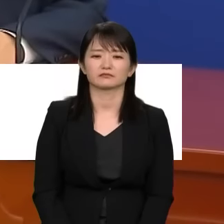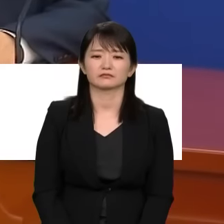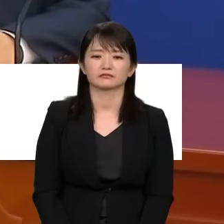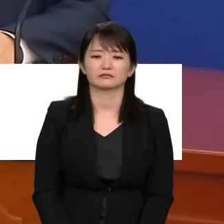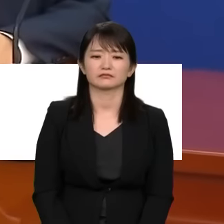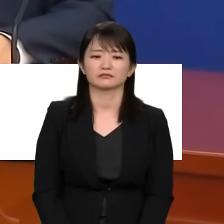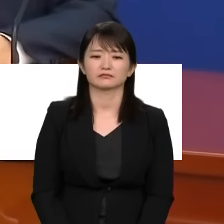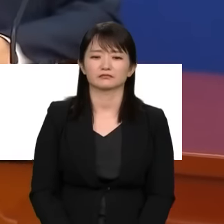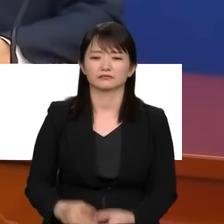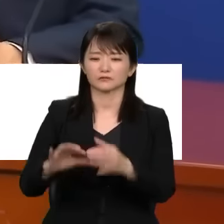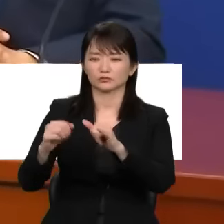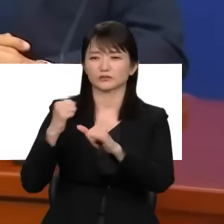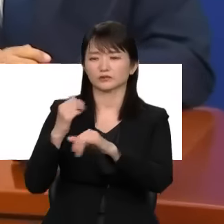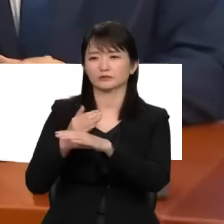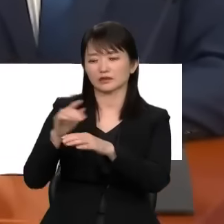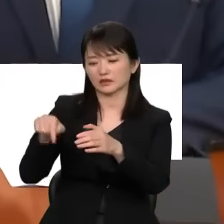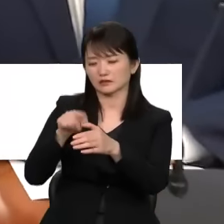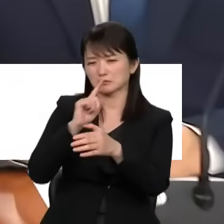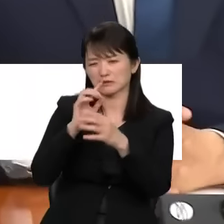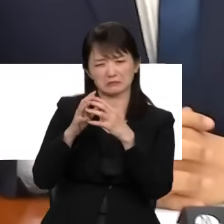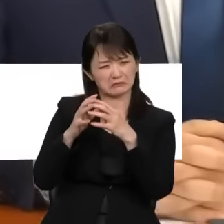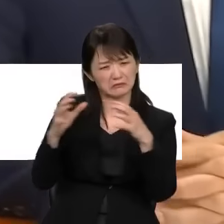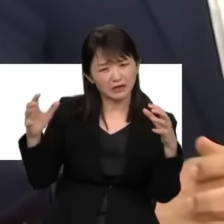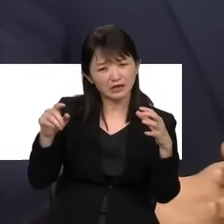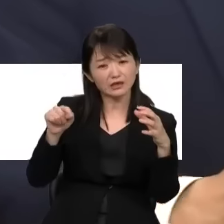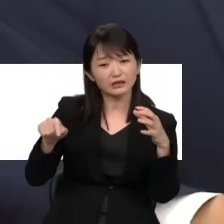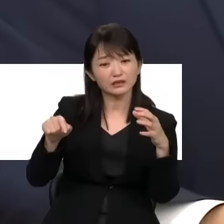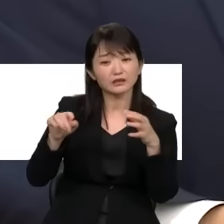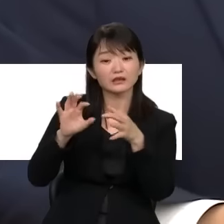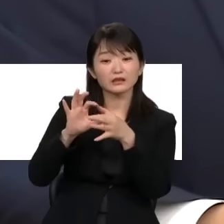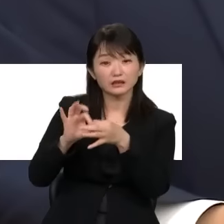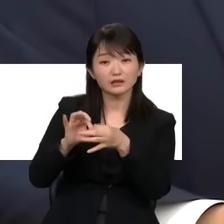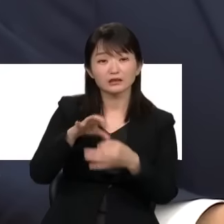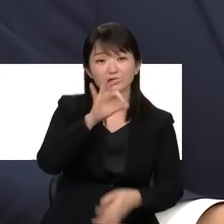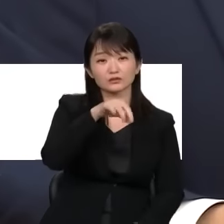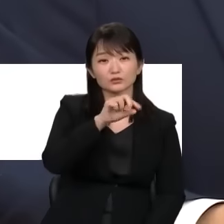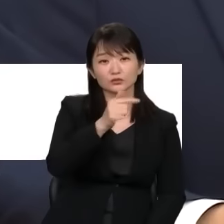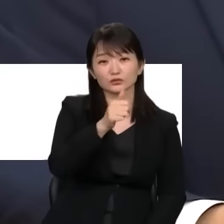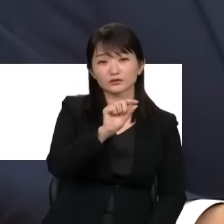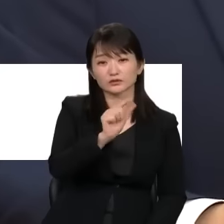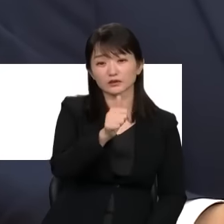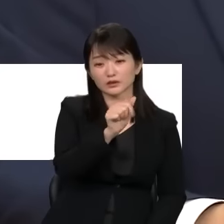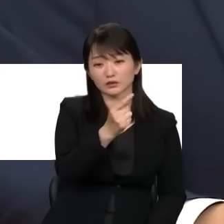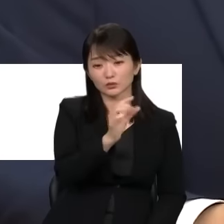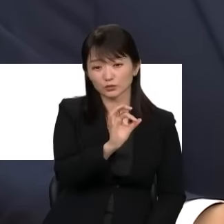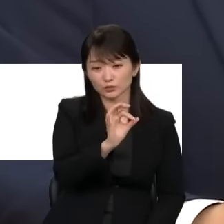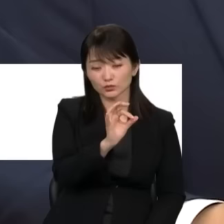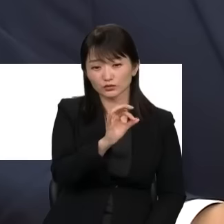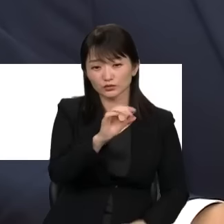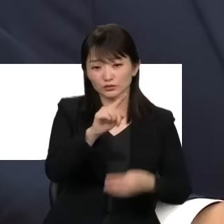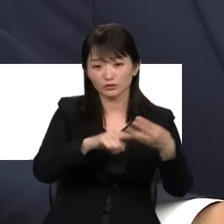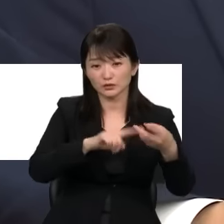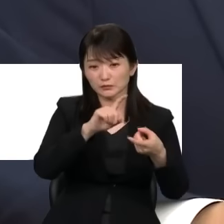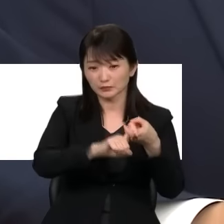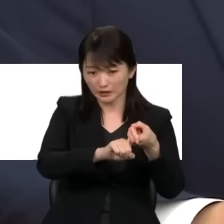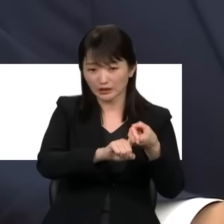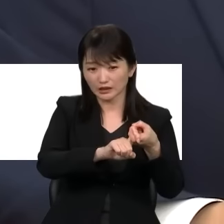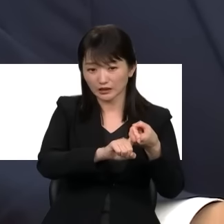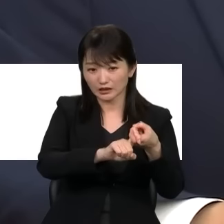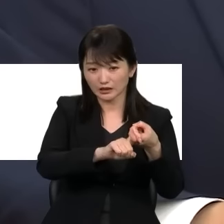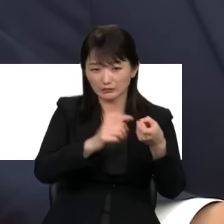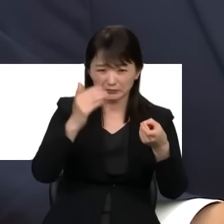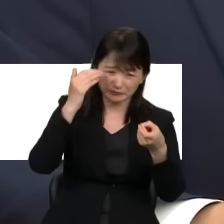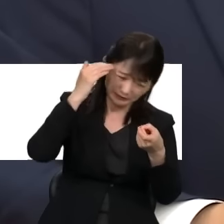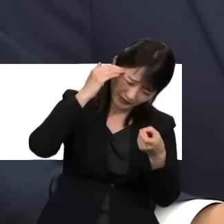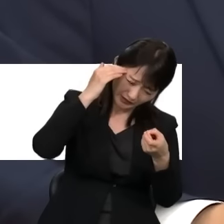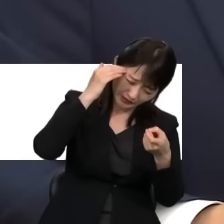이 내용과 관련해서는 당시 뭐 윤환웅 등 윤핵관들이